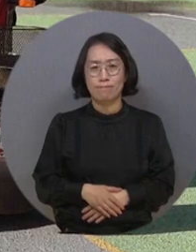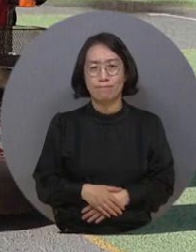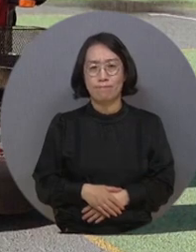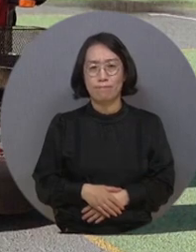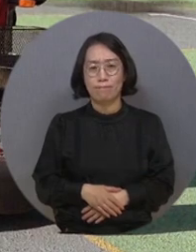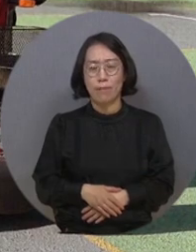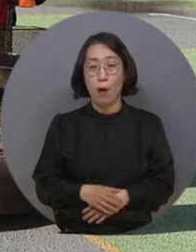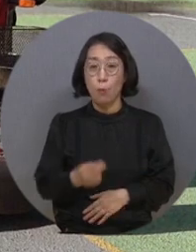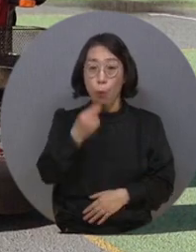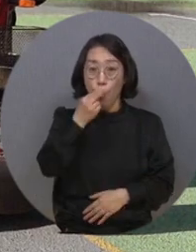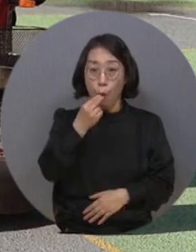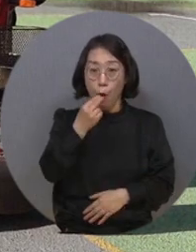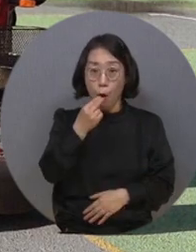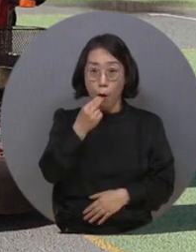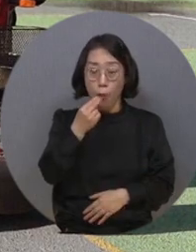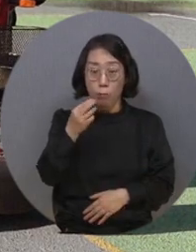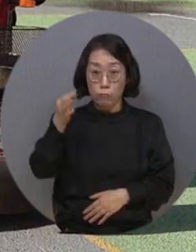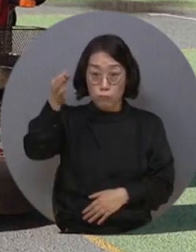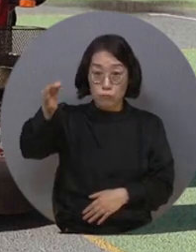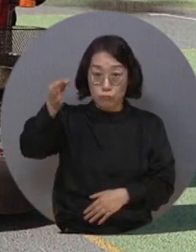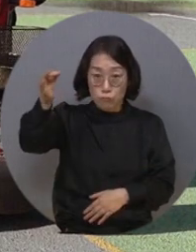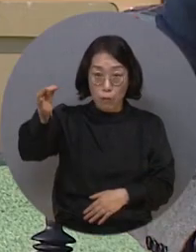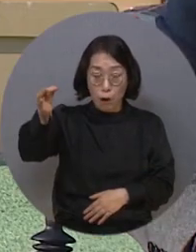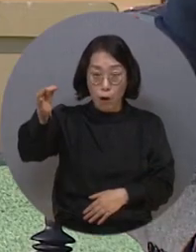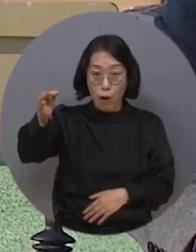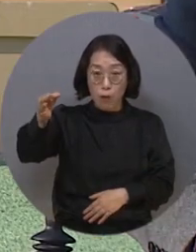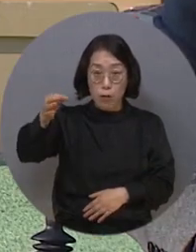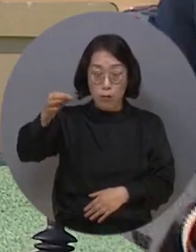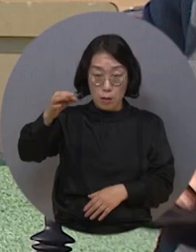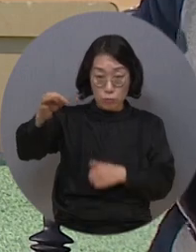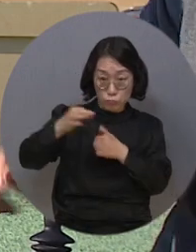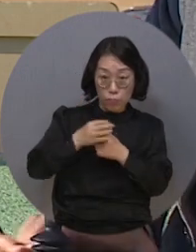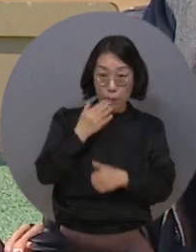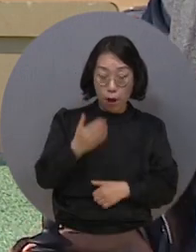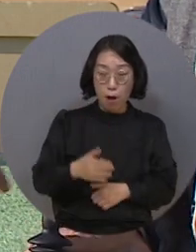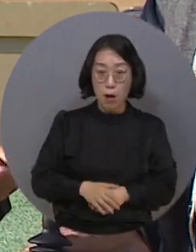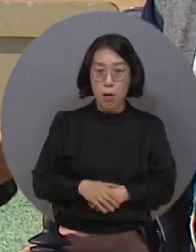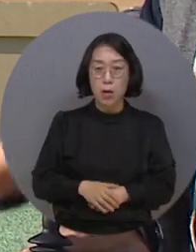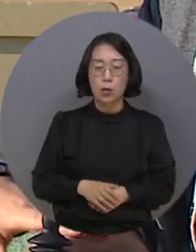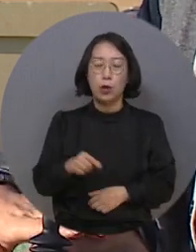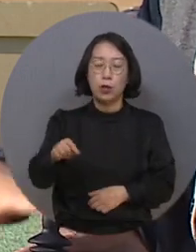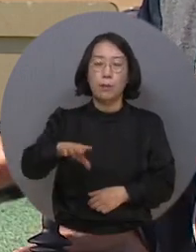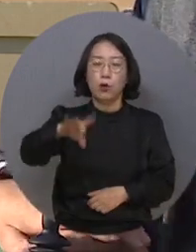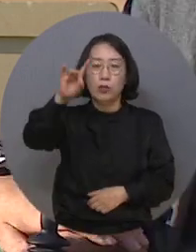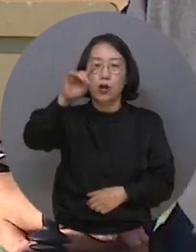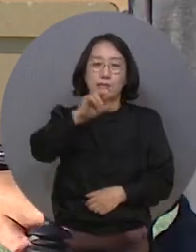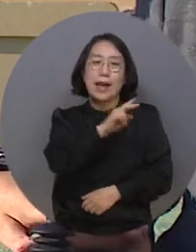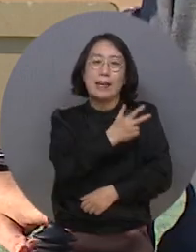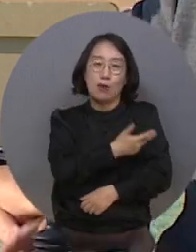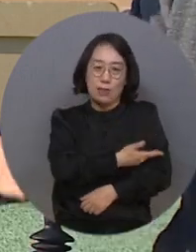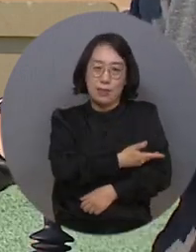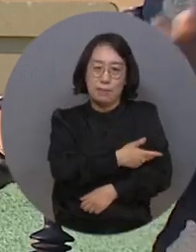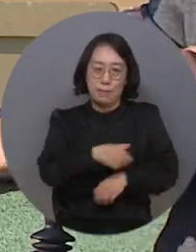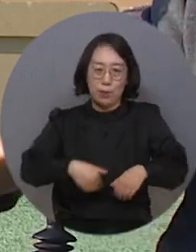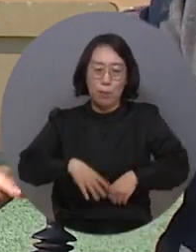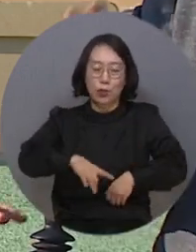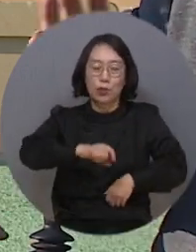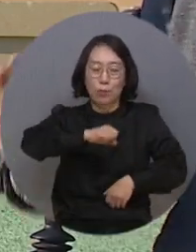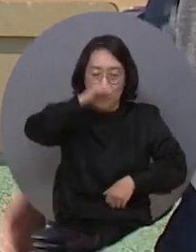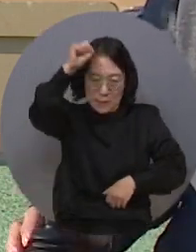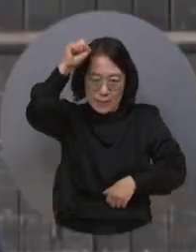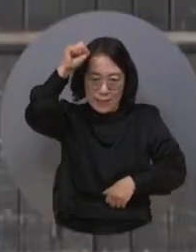보험 들어준대, 보험. 저기 관악구로 이사 오려면요, 자격증이 있어야 돼요. 이 자격증이 있어야 됩니까? 어떤 거냐면 이걸 통과해야 돼. 아, 이건